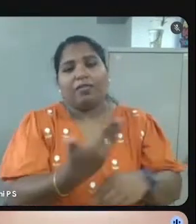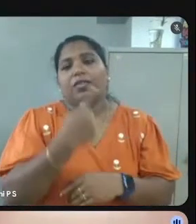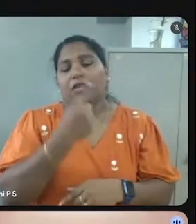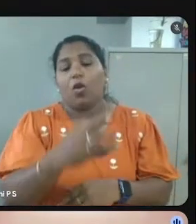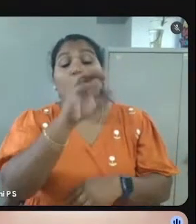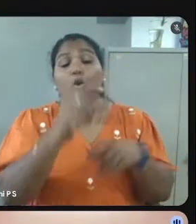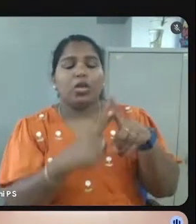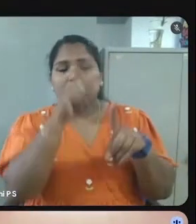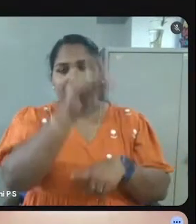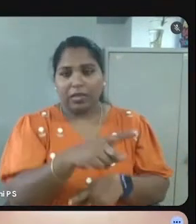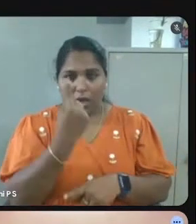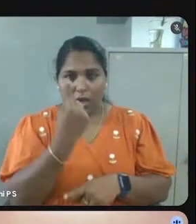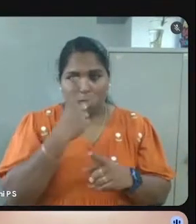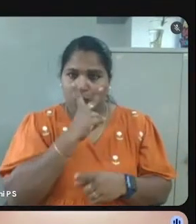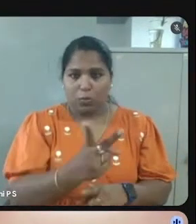മാത്രം നോക്കുന്നുള്ള കാര്യമല്ല.